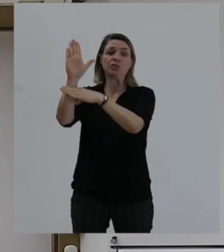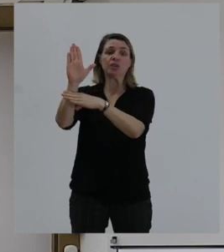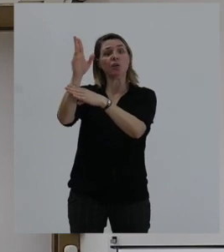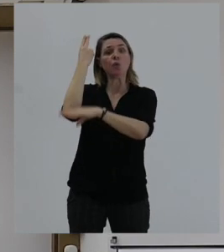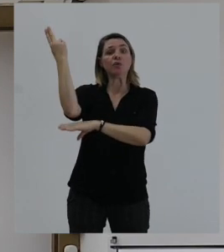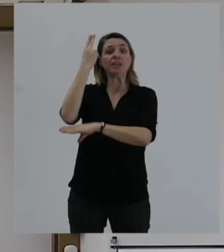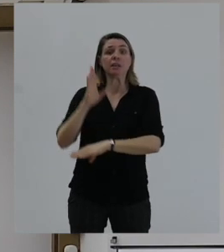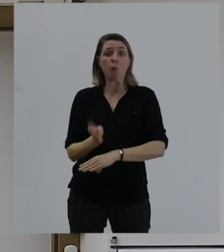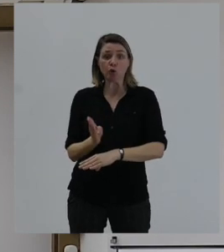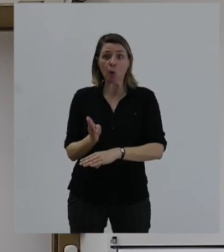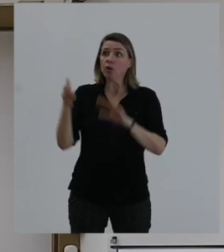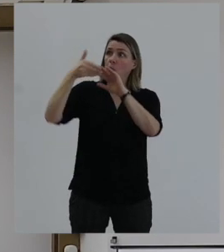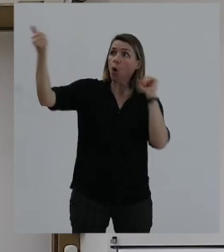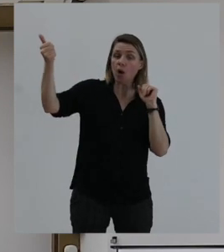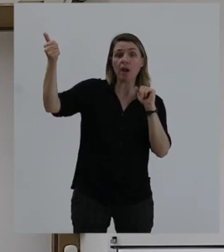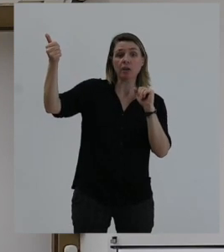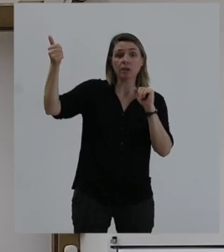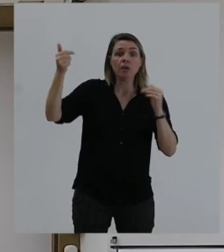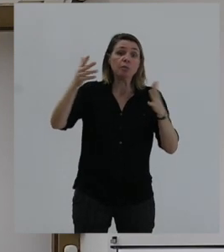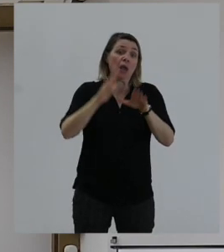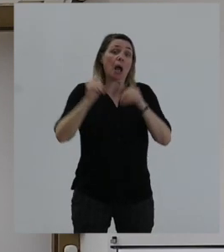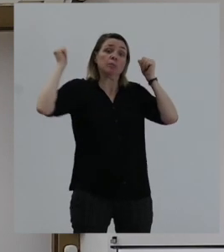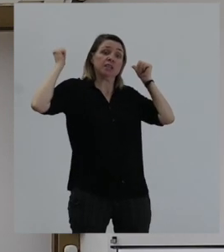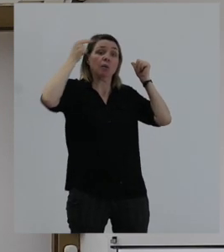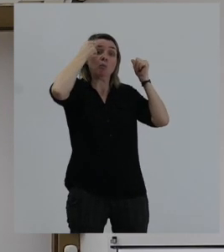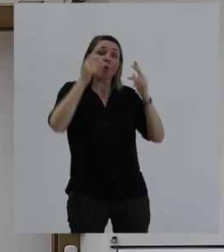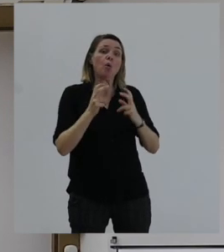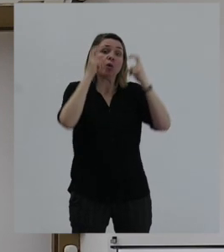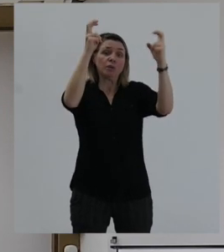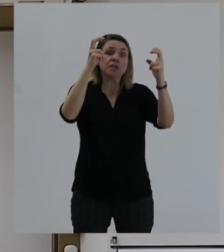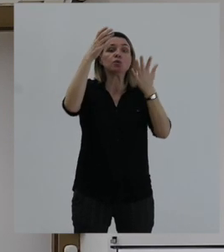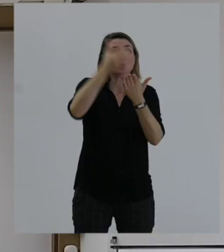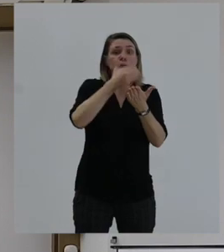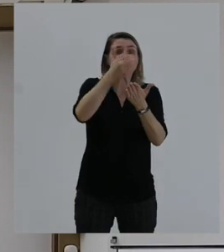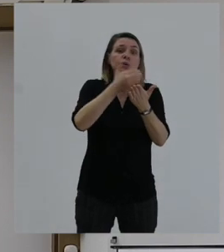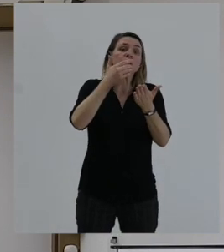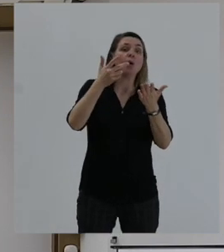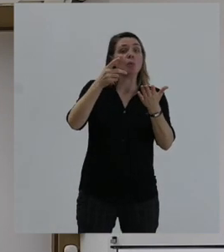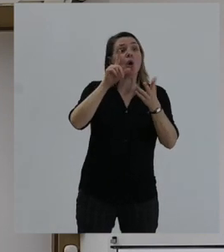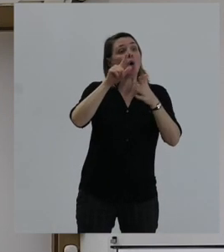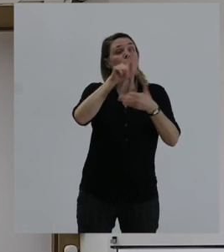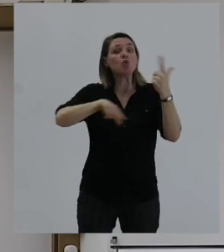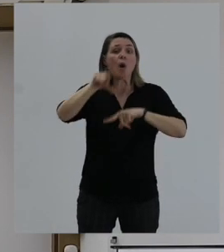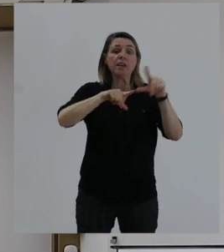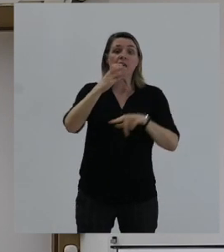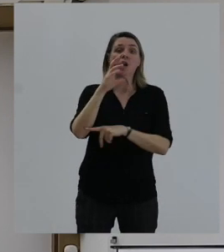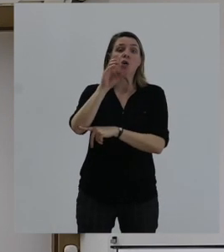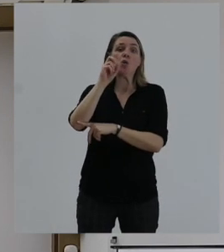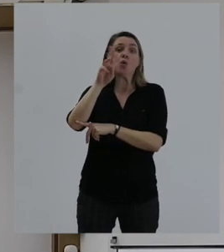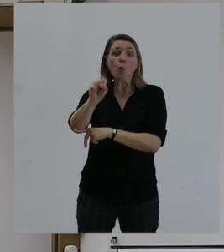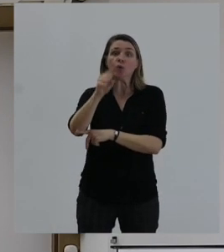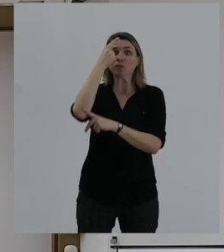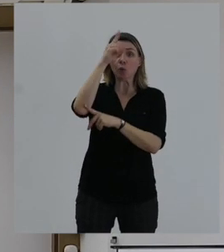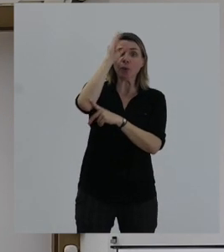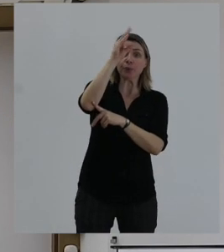l'Université de Bordeaux, procuration qui a par ailleurs servi à s'abstenir sur l'augmentation des loyers CROUS pour les étudiants, ce qui est plutôt dramatique vis-à-vis